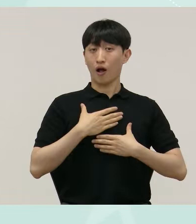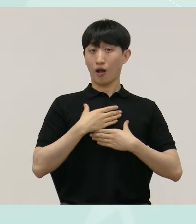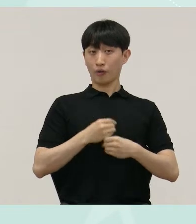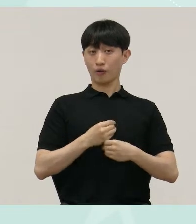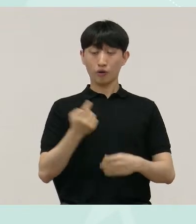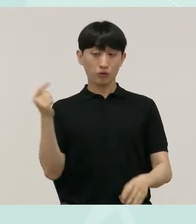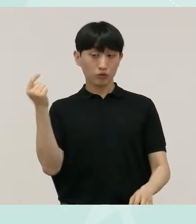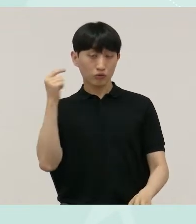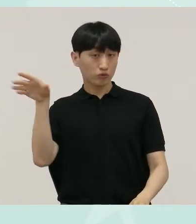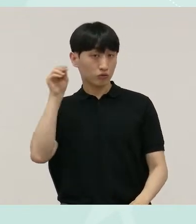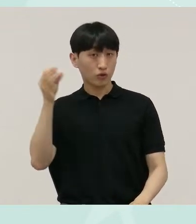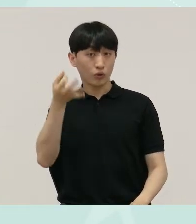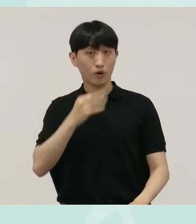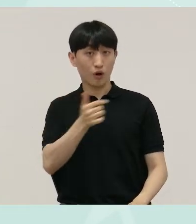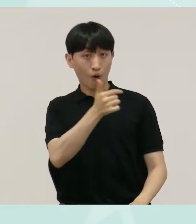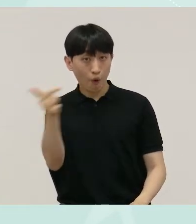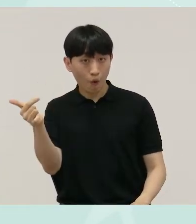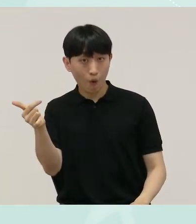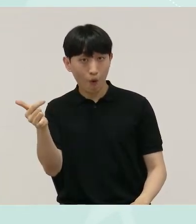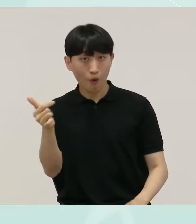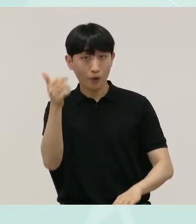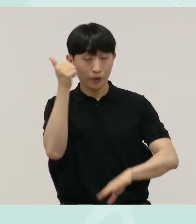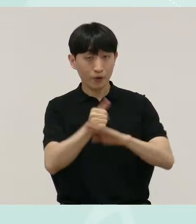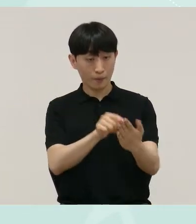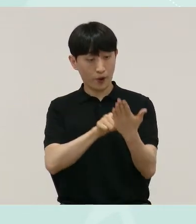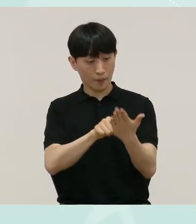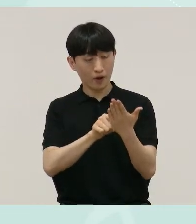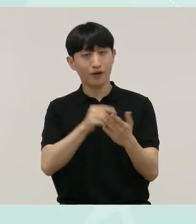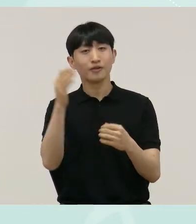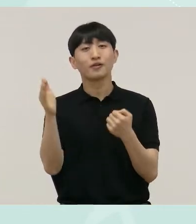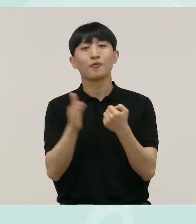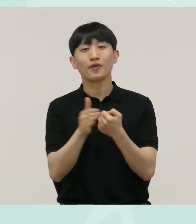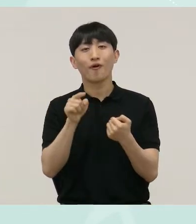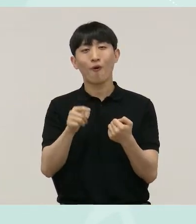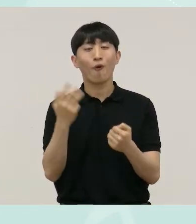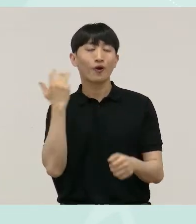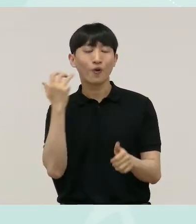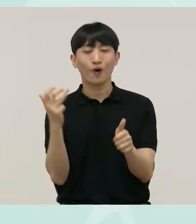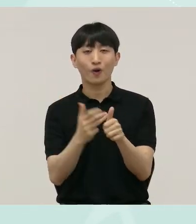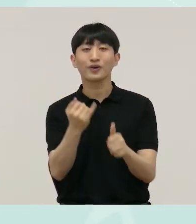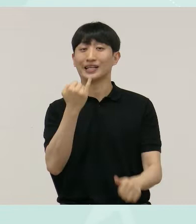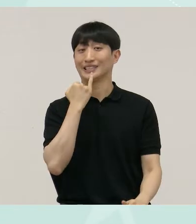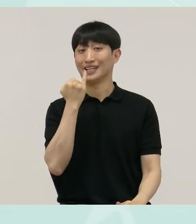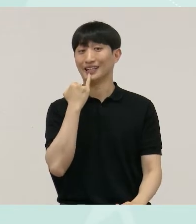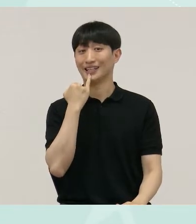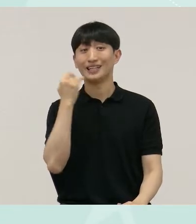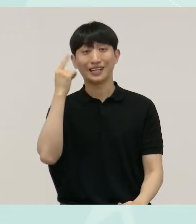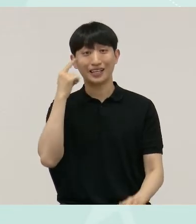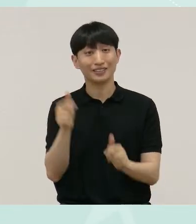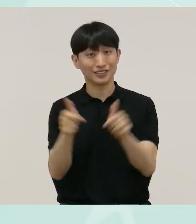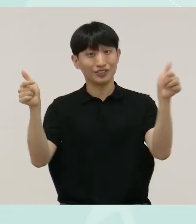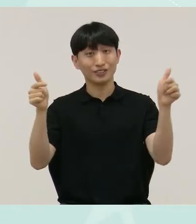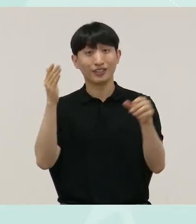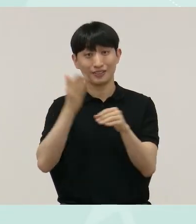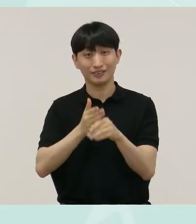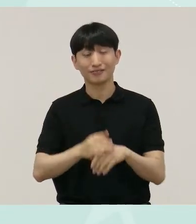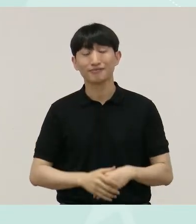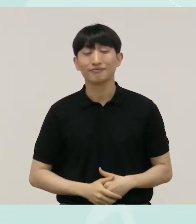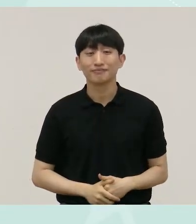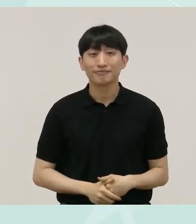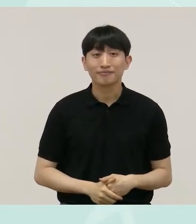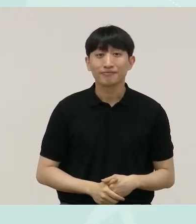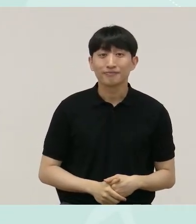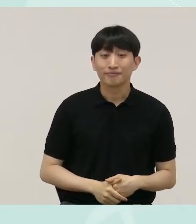데이터가 점차 쌓이면서 이러한 의심이 자연스럽게 해소가 된 것이 사실입니다. 있는 것이 사실입니다.